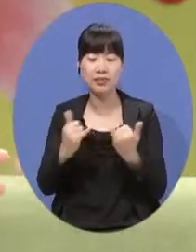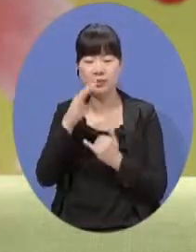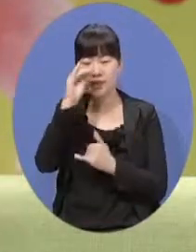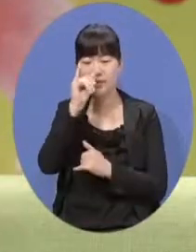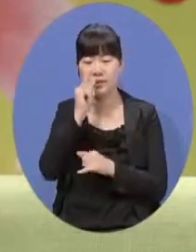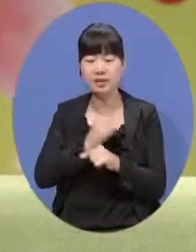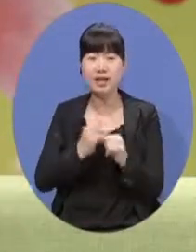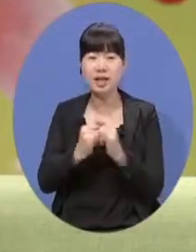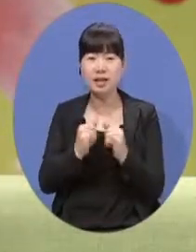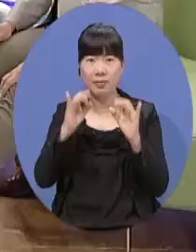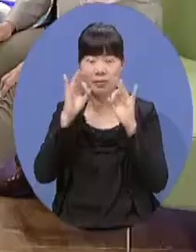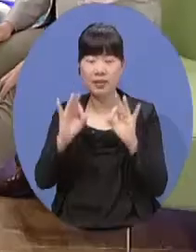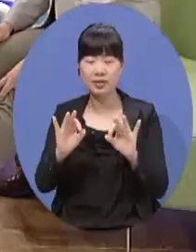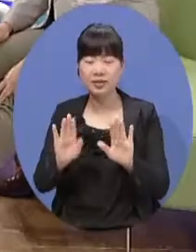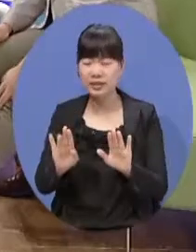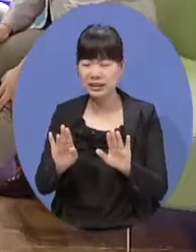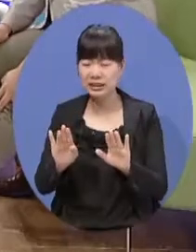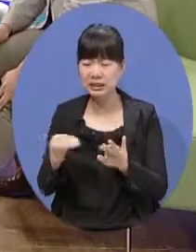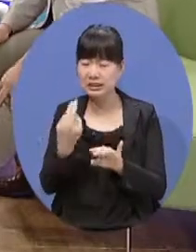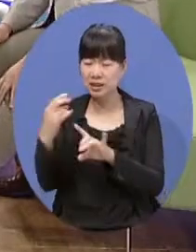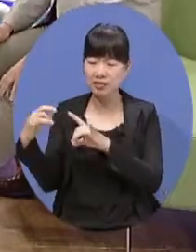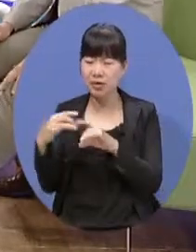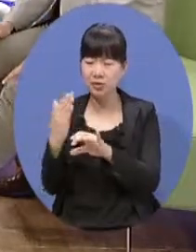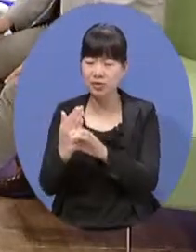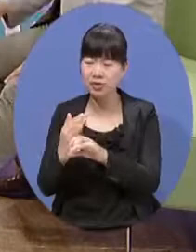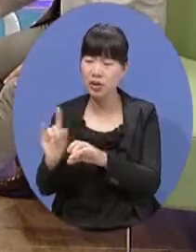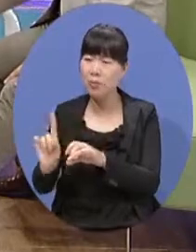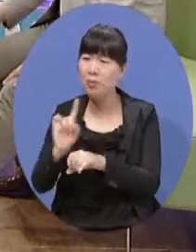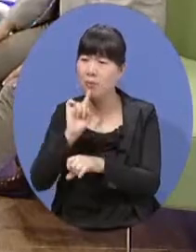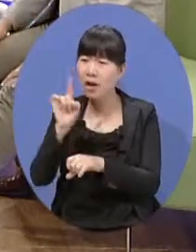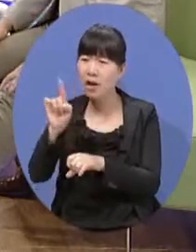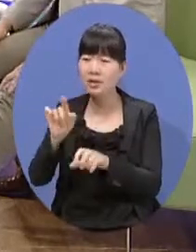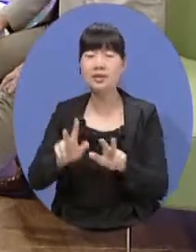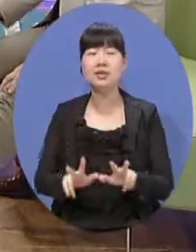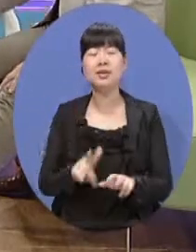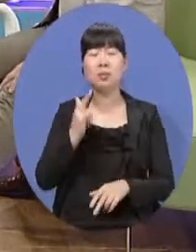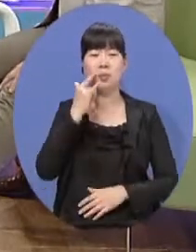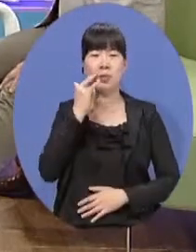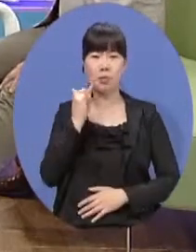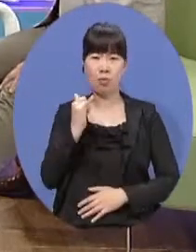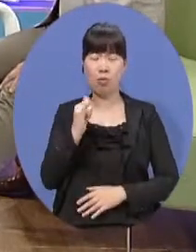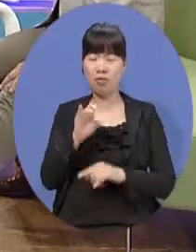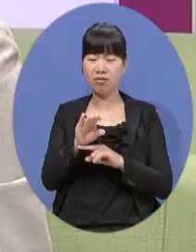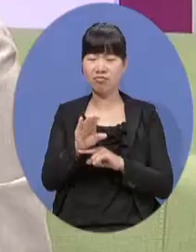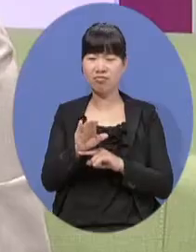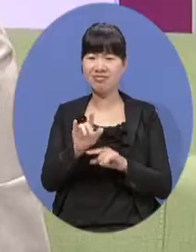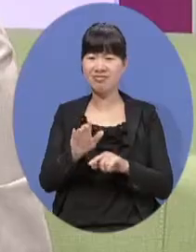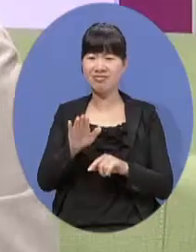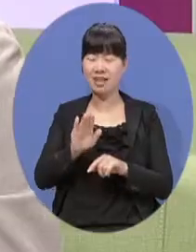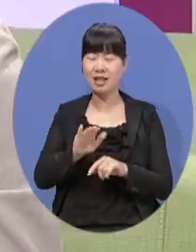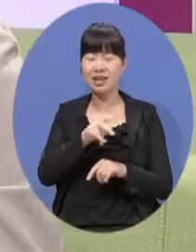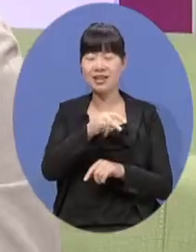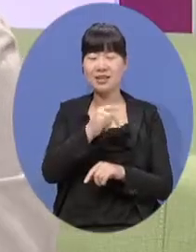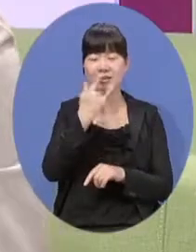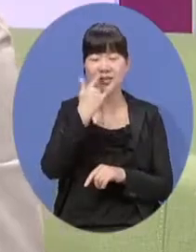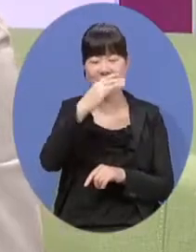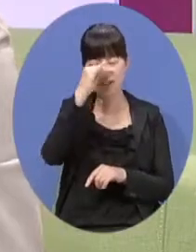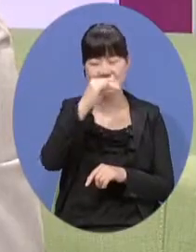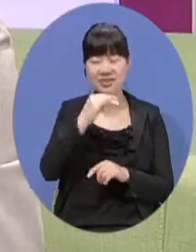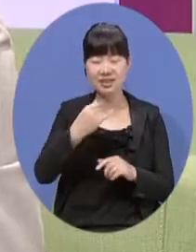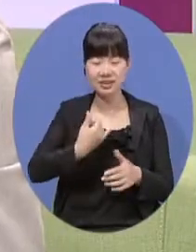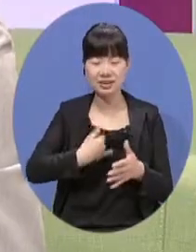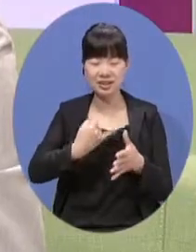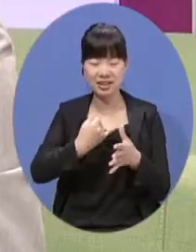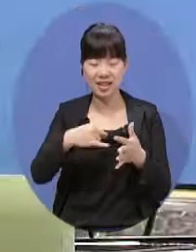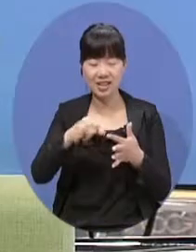있는 애를 봐도 좀... 아, 생방송 중에 무슨 얘기를 하시는 거예요 지금? 아, 예, 부모인데 예. 아무래도 그런 네. 모습을 가진 애를 좀 싫어하고 아, 저도 두 달 전에 있는데,